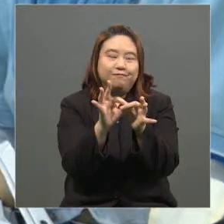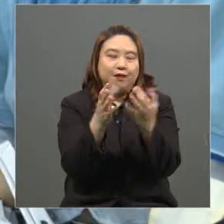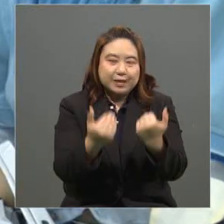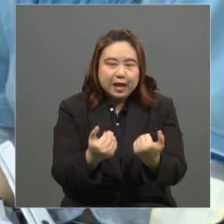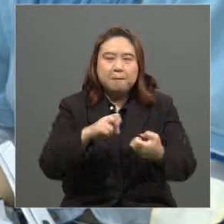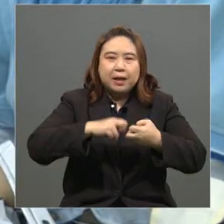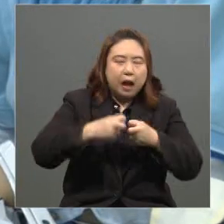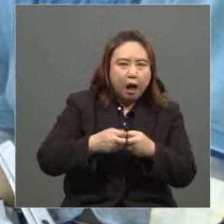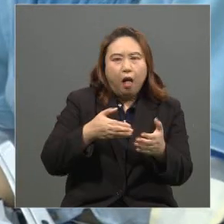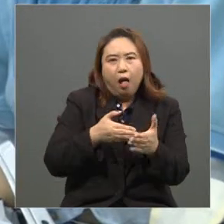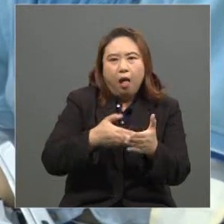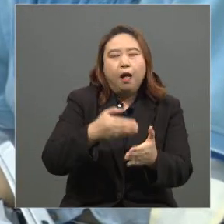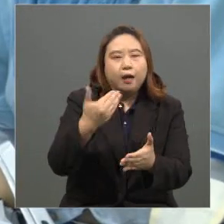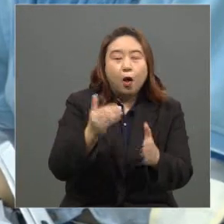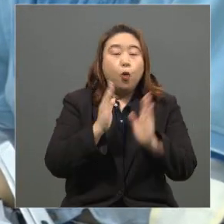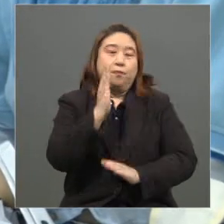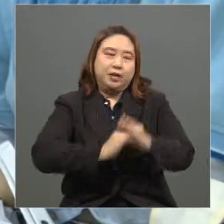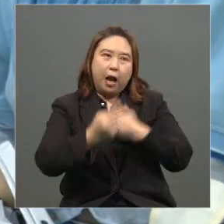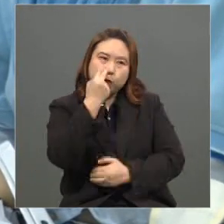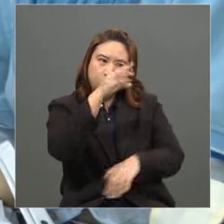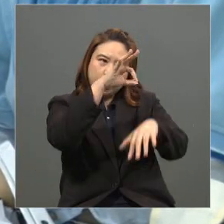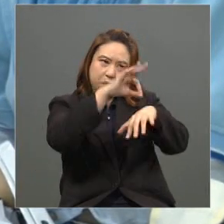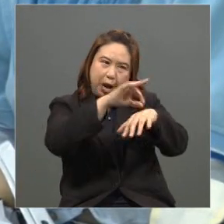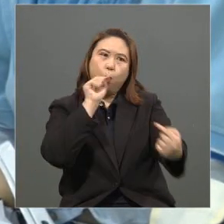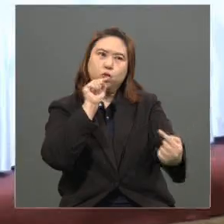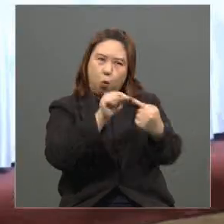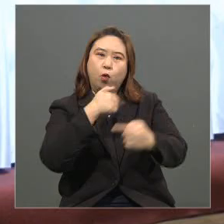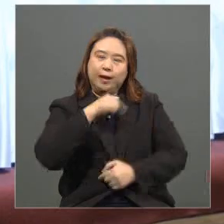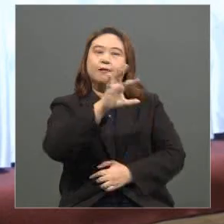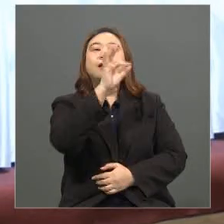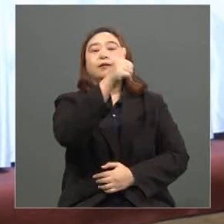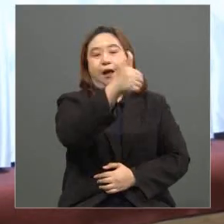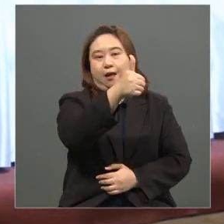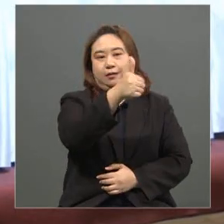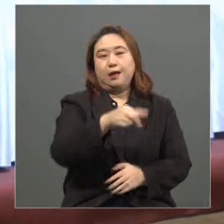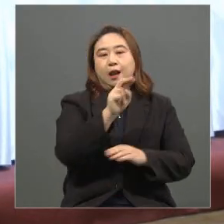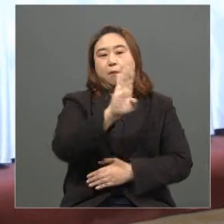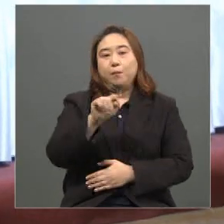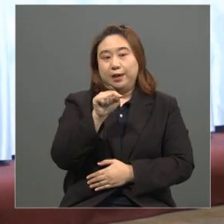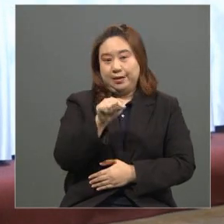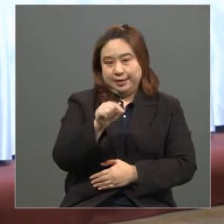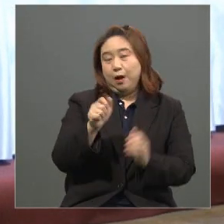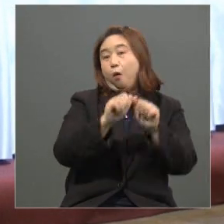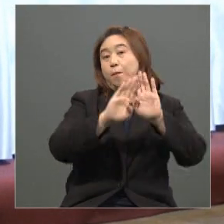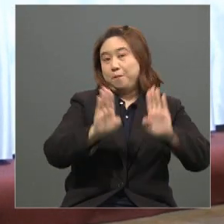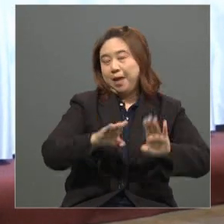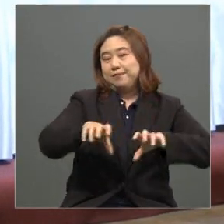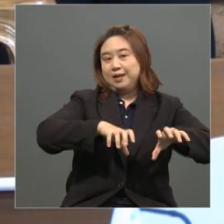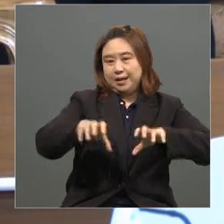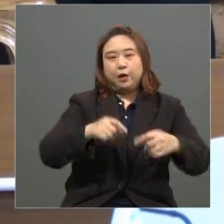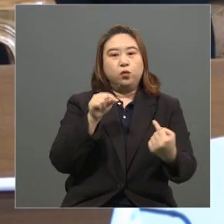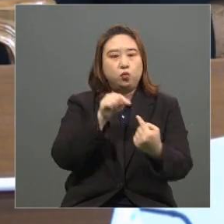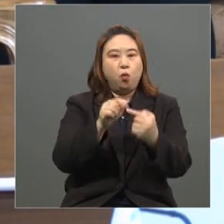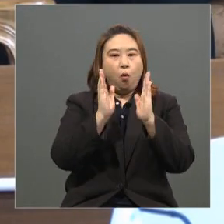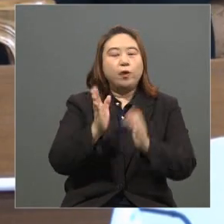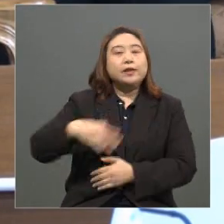งานผู้พิการก็จะได้เจอตำแหน่งงานที่เหมาะสมตรงความสามารถโดยระบบของจอบฟินฟินเนี่ยเออกแบบมาให้ตอบโจทย์การใช้งานสำหรับ